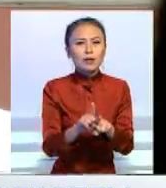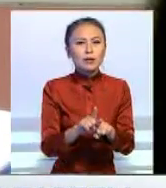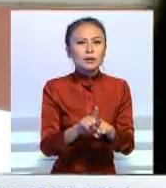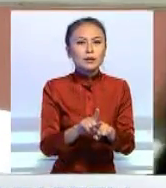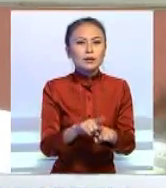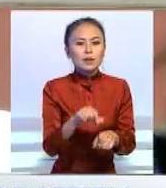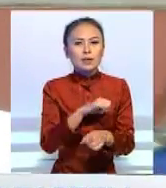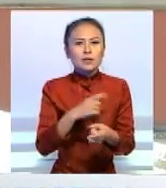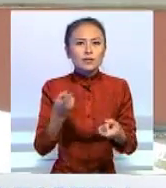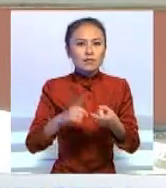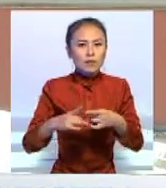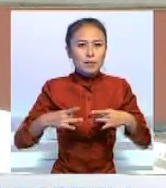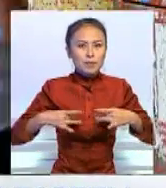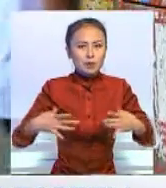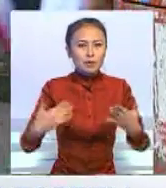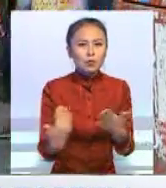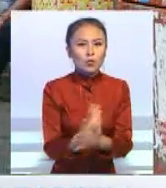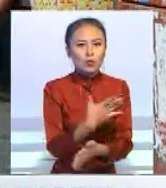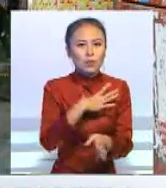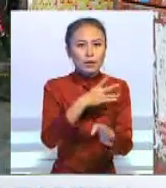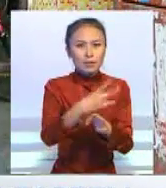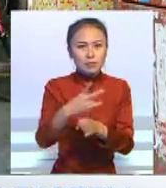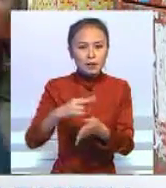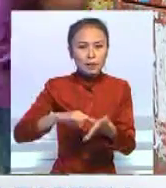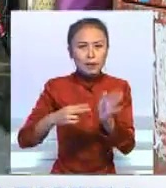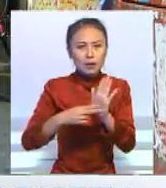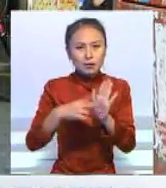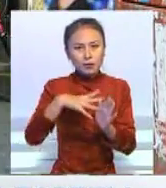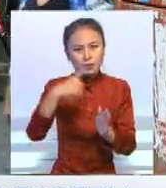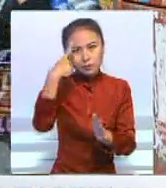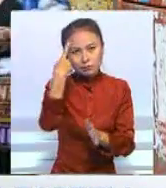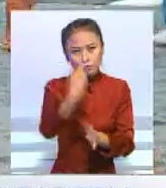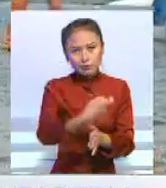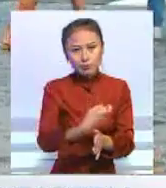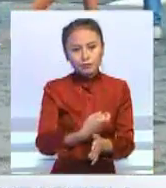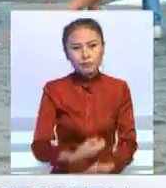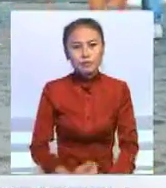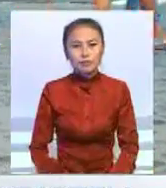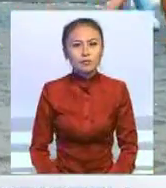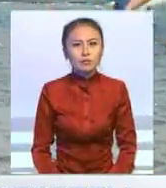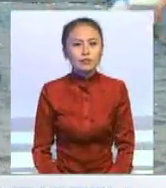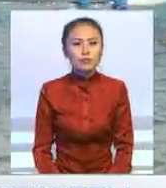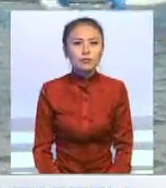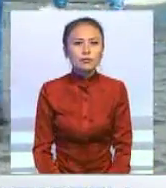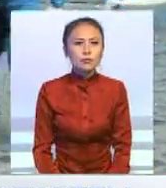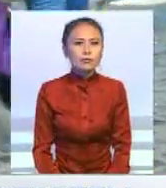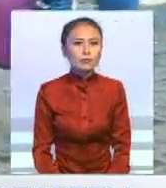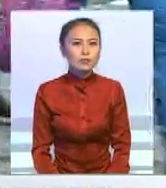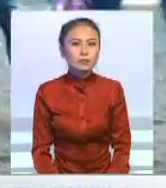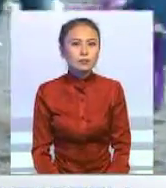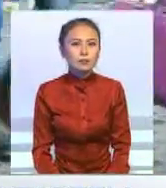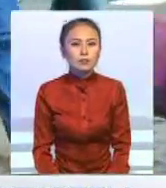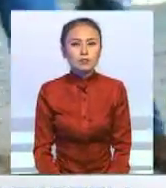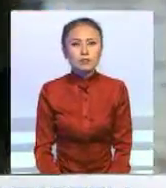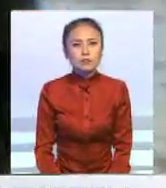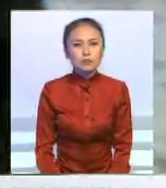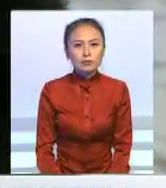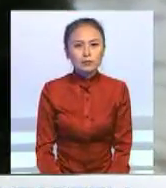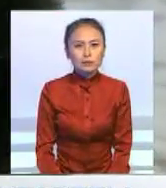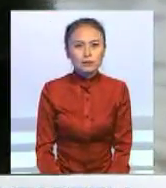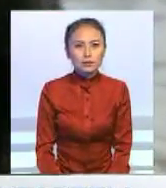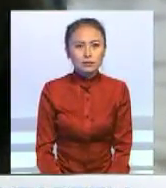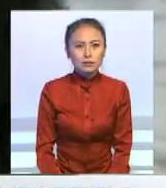өтуге байланысты жаңа шабуыл ұйымдастырылып жатқаны жайлы хабар түскен. Дариға Ташанова, Юлия Гончар, Массимилиано Вольпе,